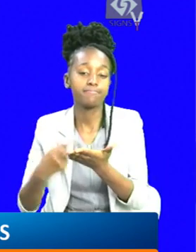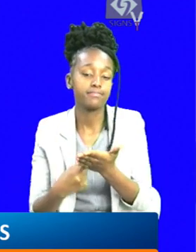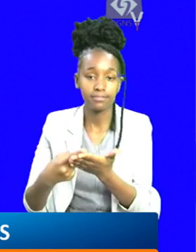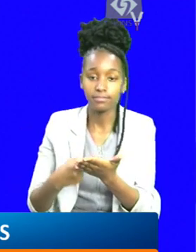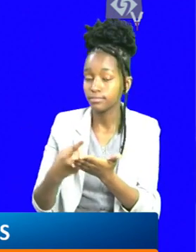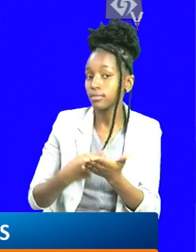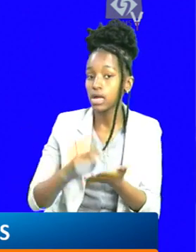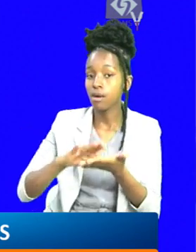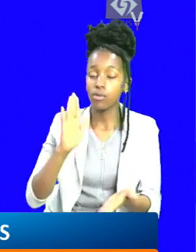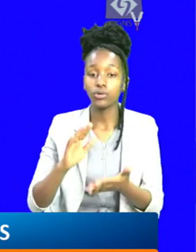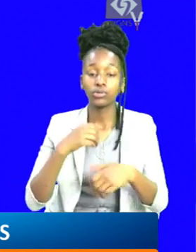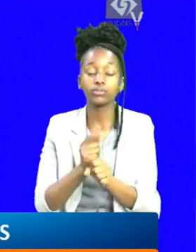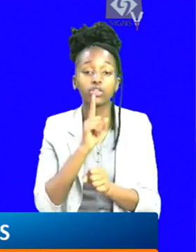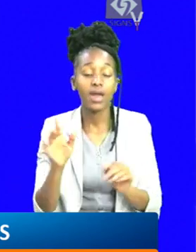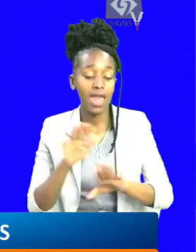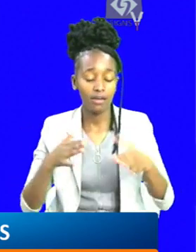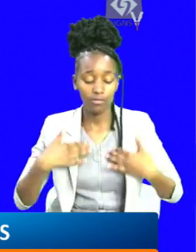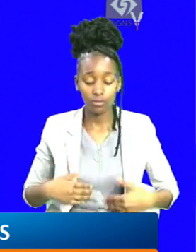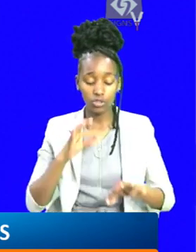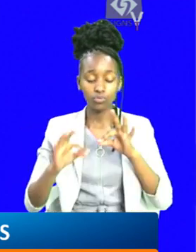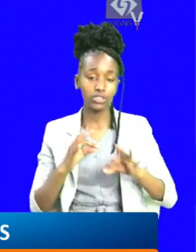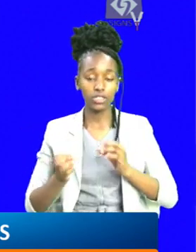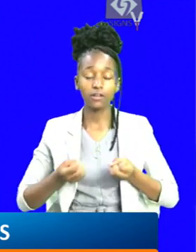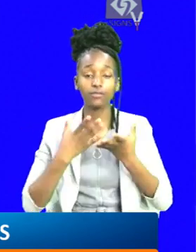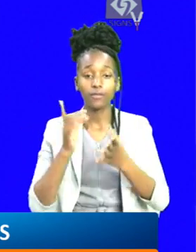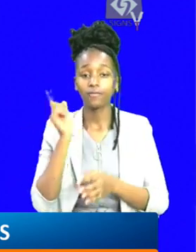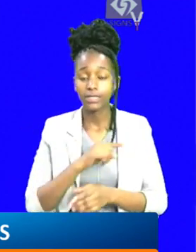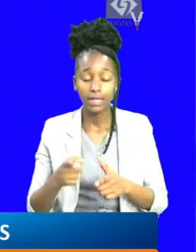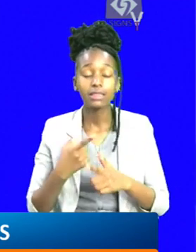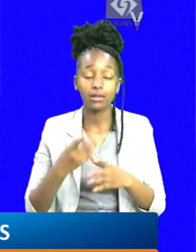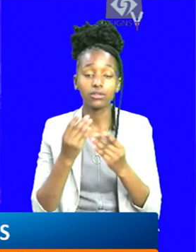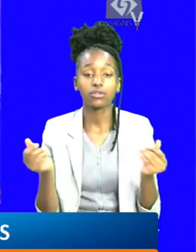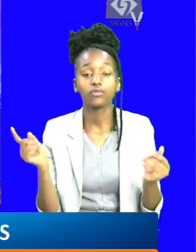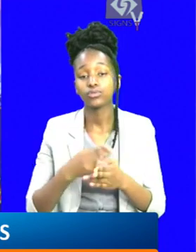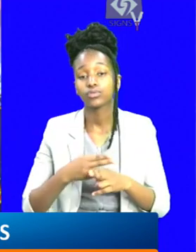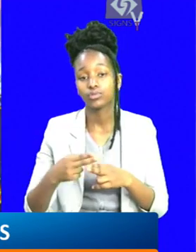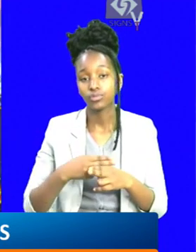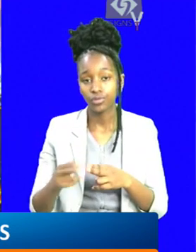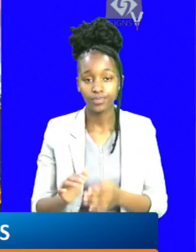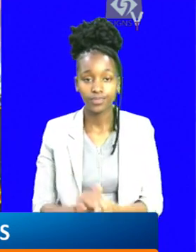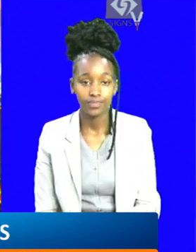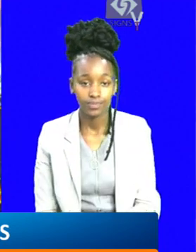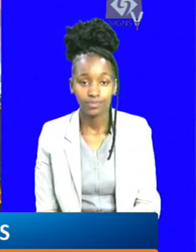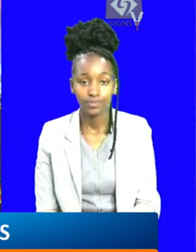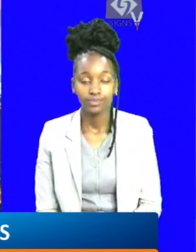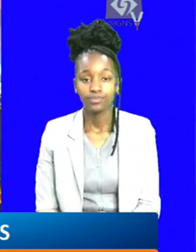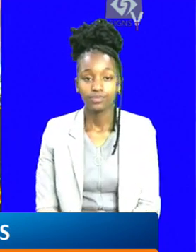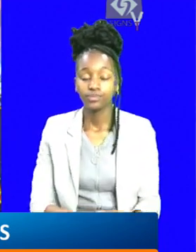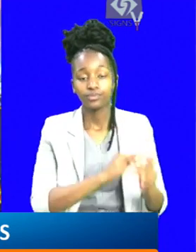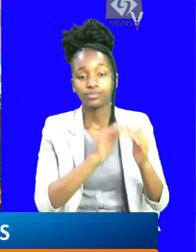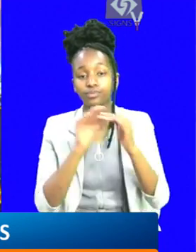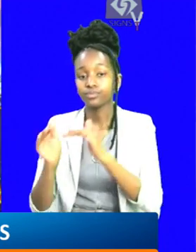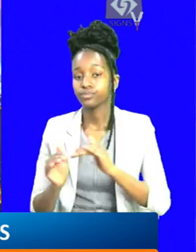PSV, madereva wa HCV, wale wanaendesha malori na wote tunaweza rudi kazini kwa